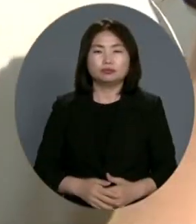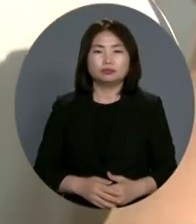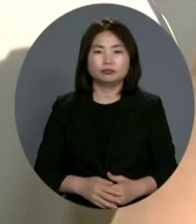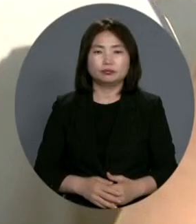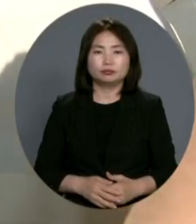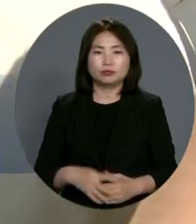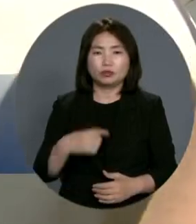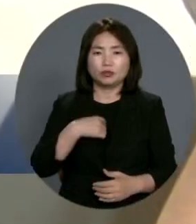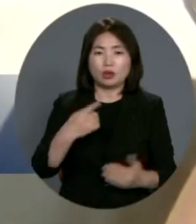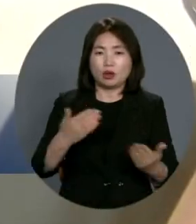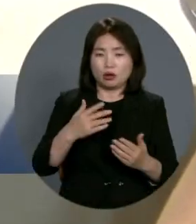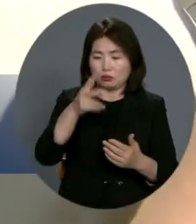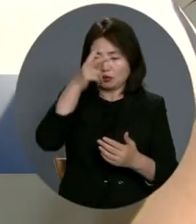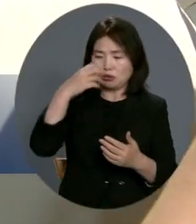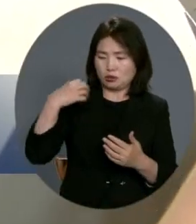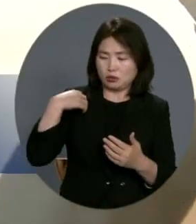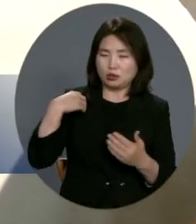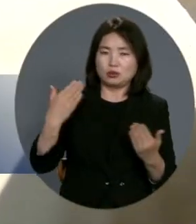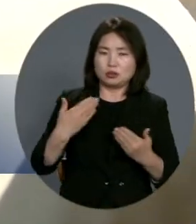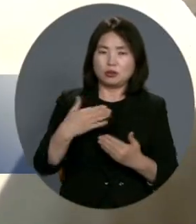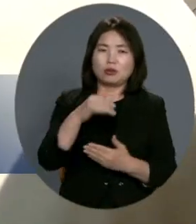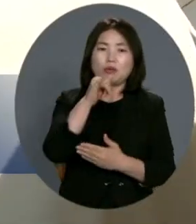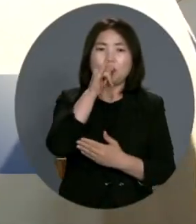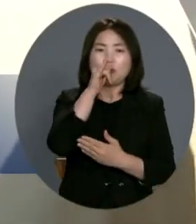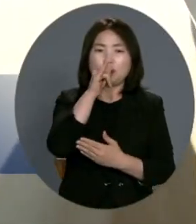저희들은 저희가 해야 될 고유 업무를 해야 되는 겁니다.